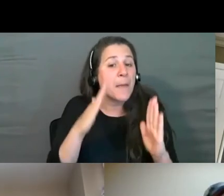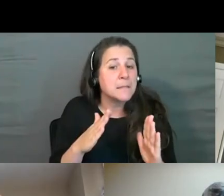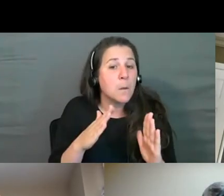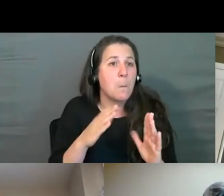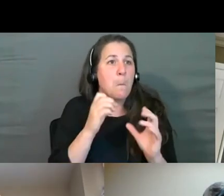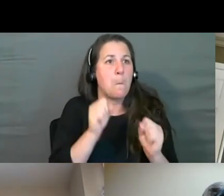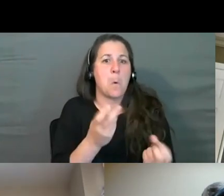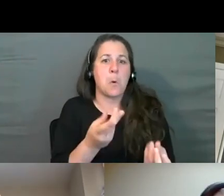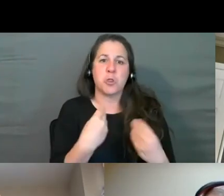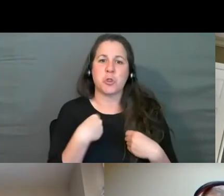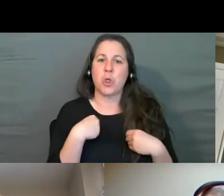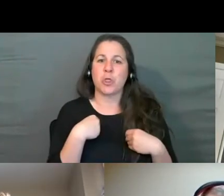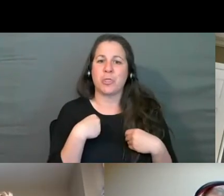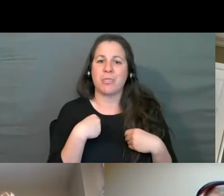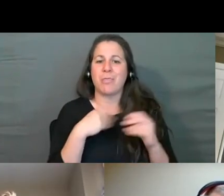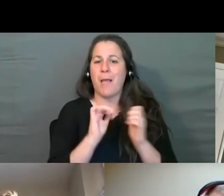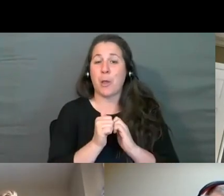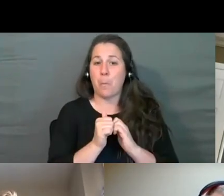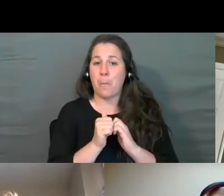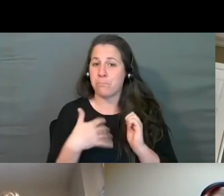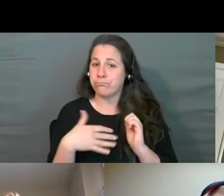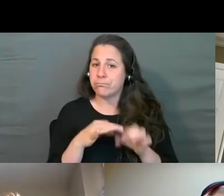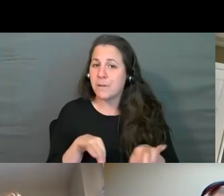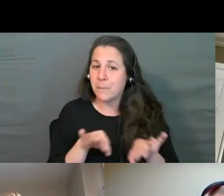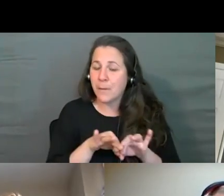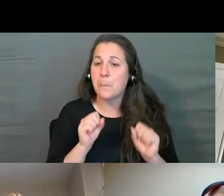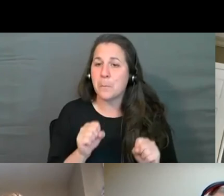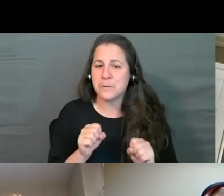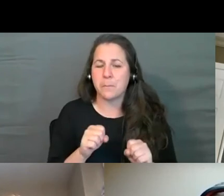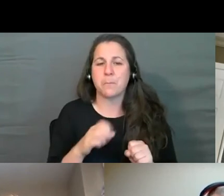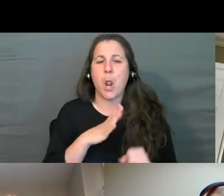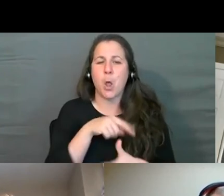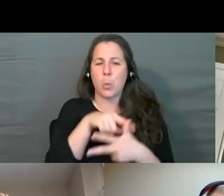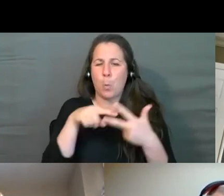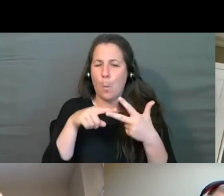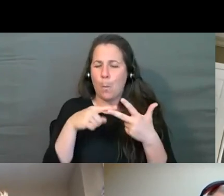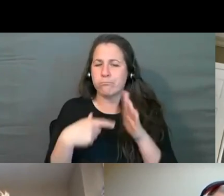mesure d'accommodement très importante. Puis, j'aurais trois cas de figure là-dessus. Oui.